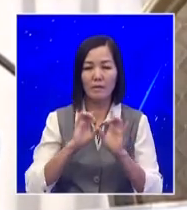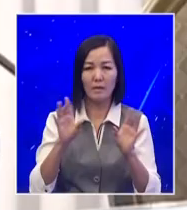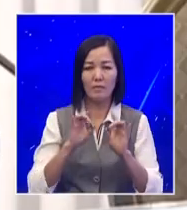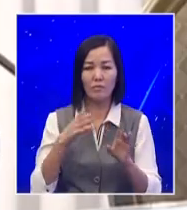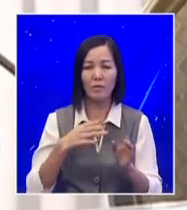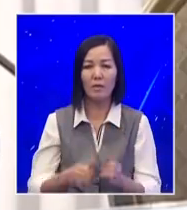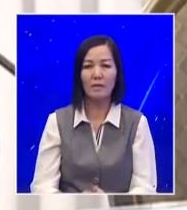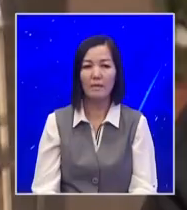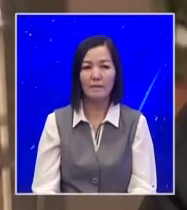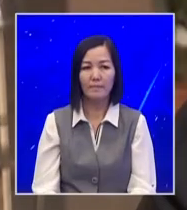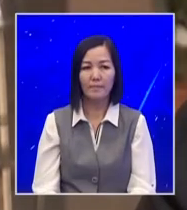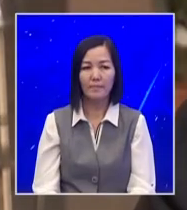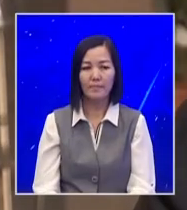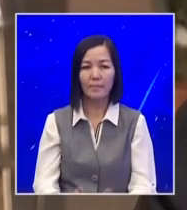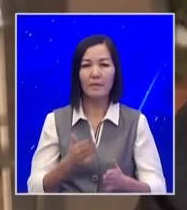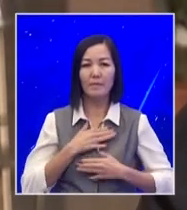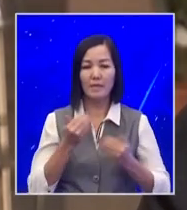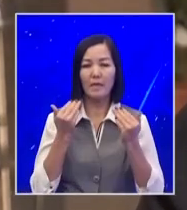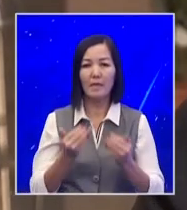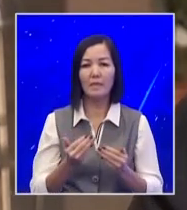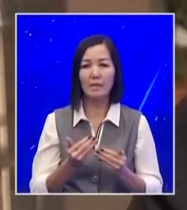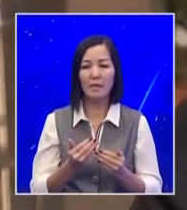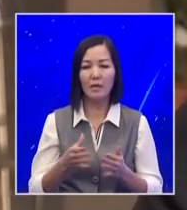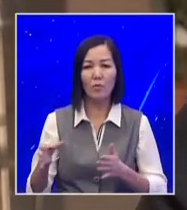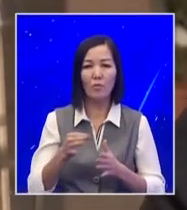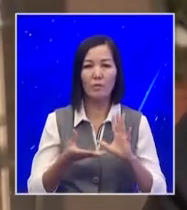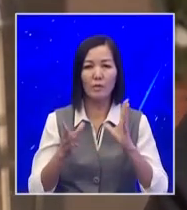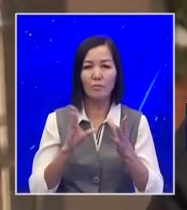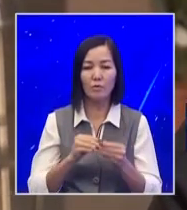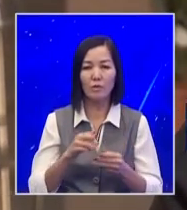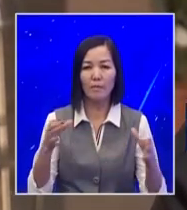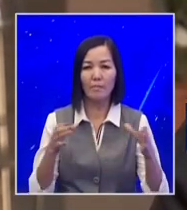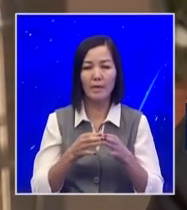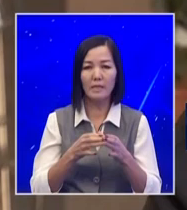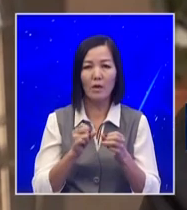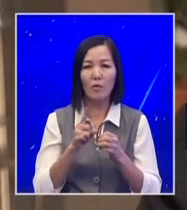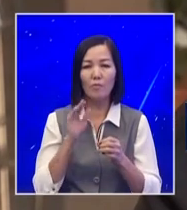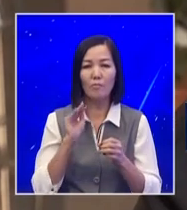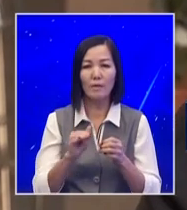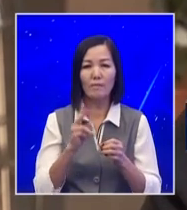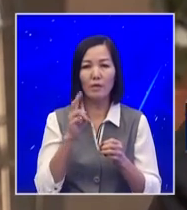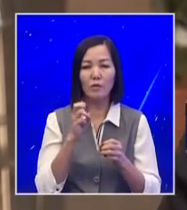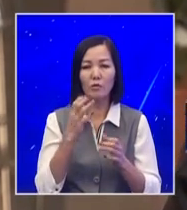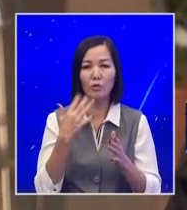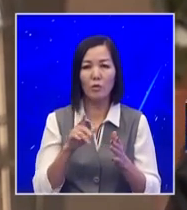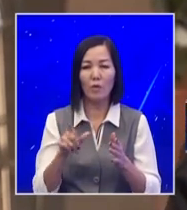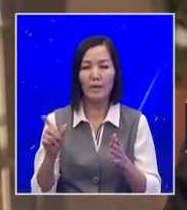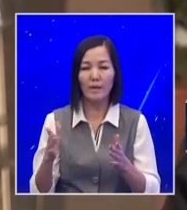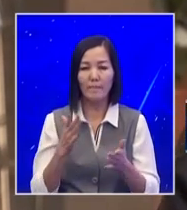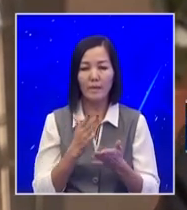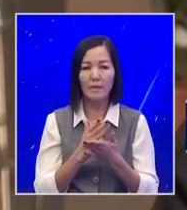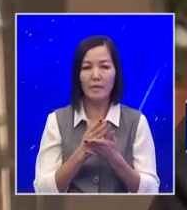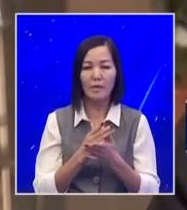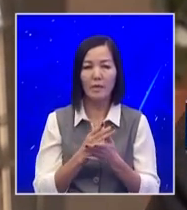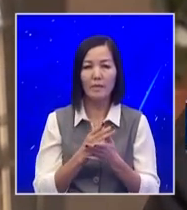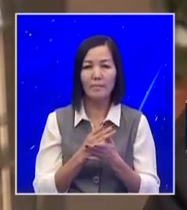әңгімелеуде. Бізде қазір облыс бойынша партия мүшесі 11250 адам.